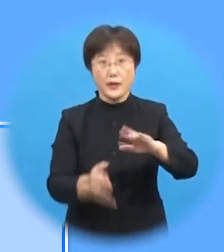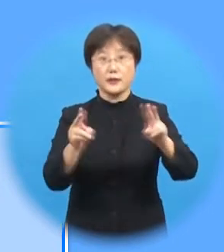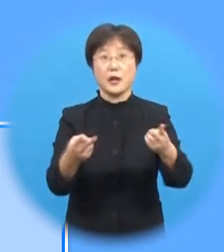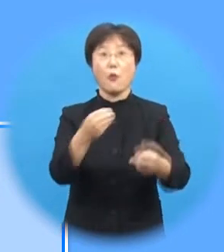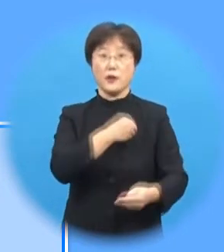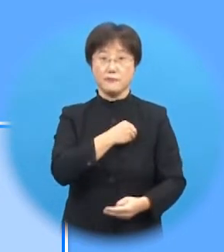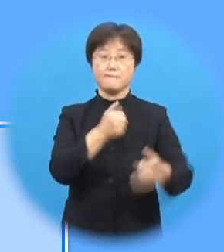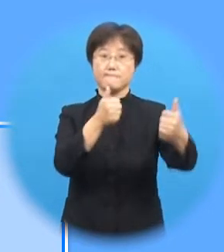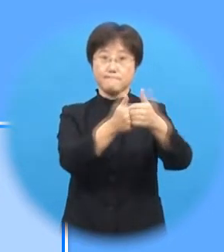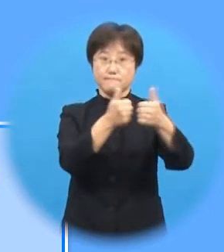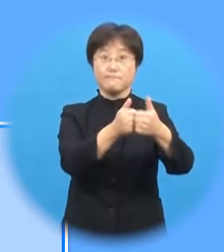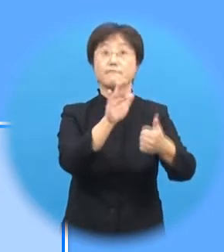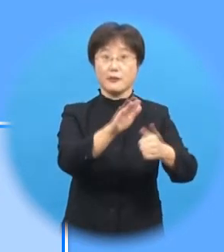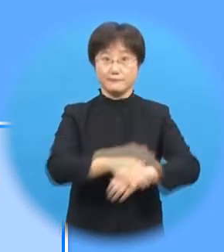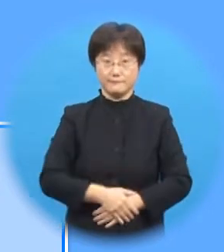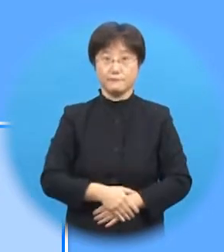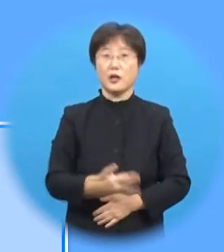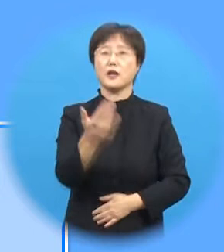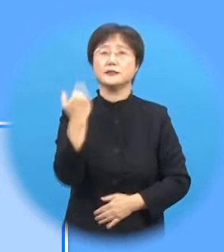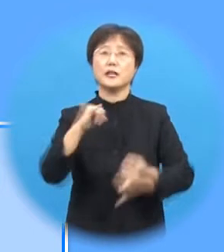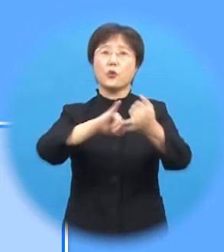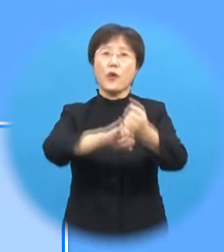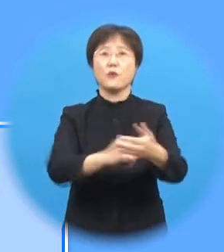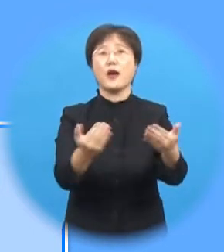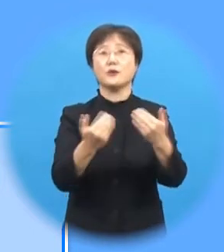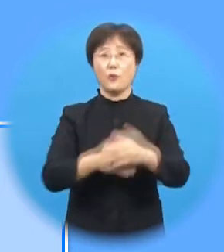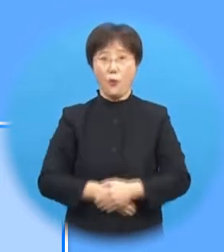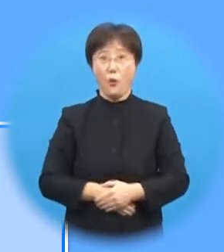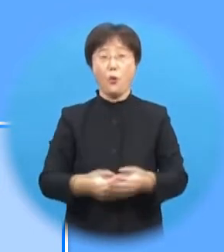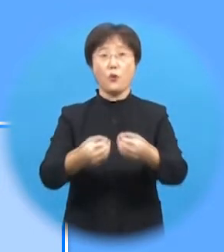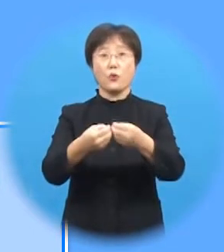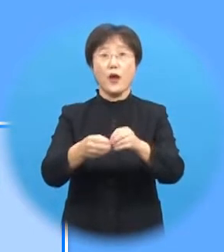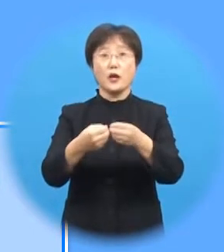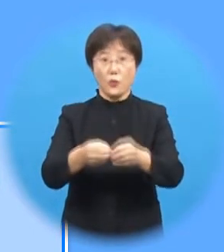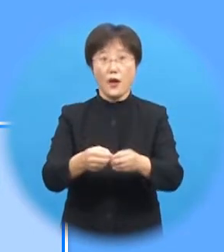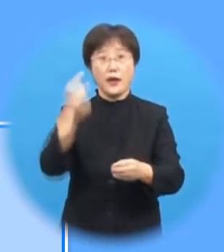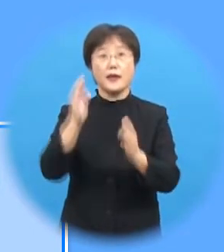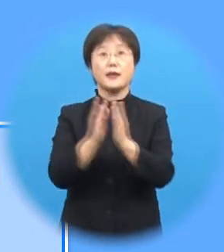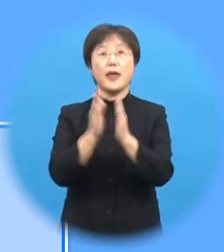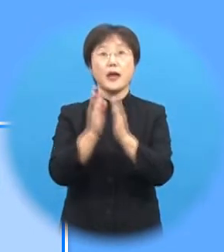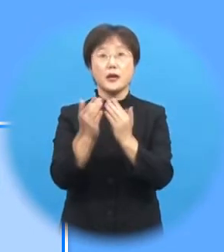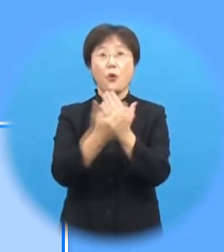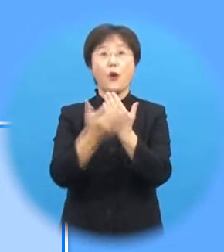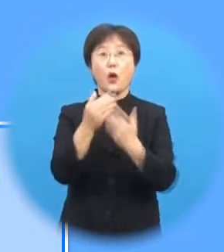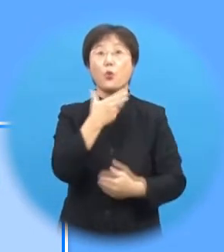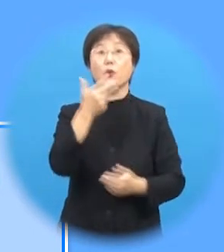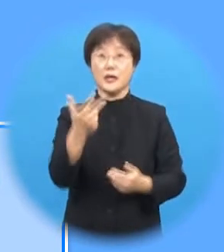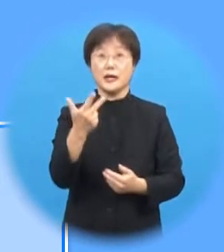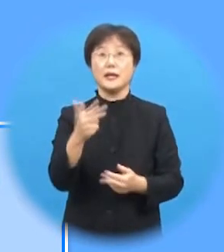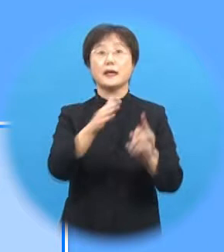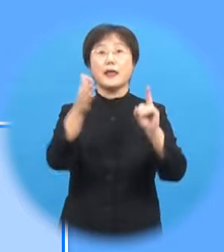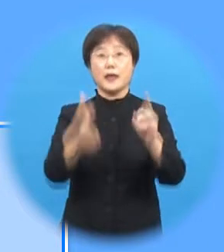応します。事前予約制となっていますので、詳しいことは精神保健福祉センターのホームページ